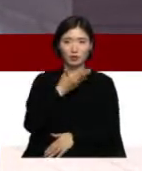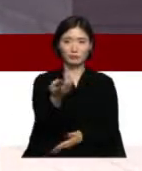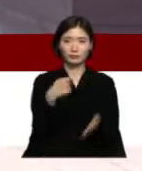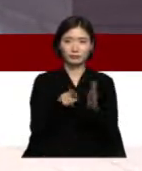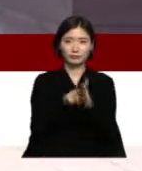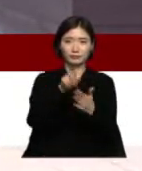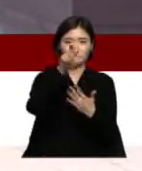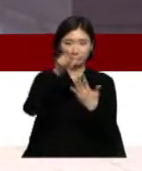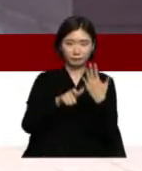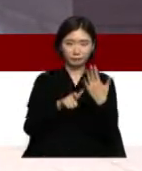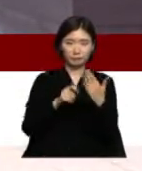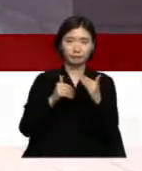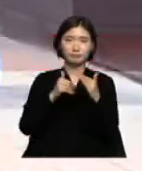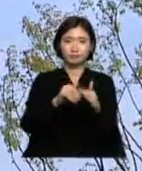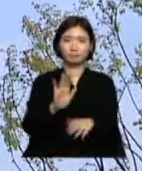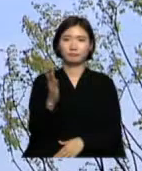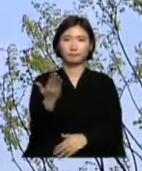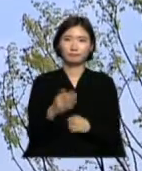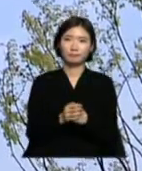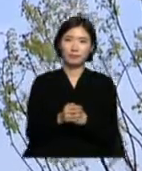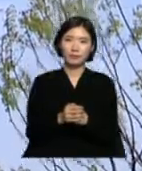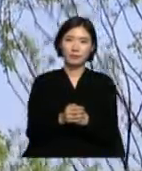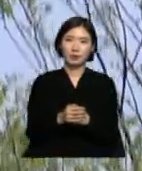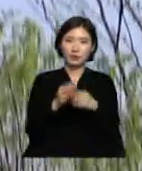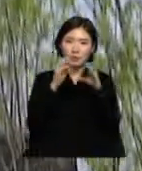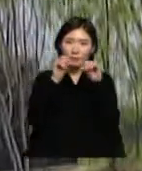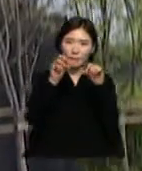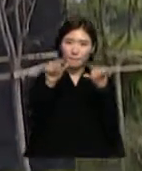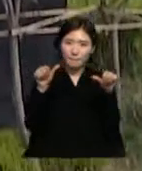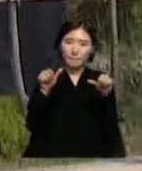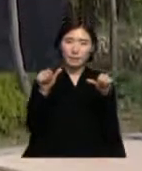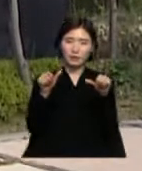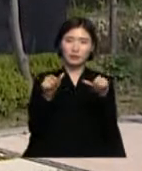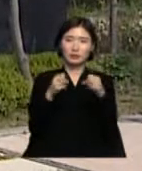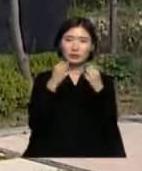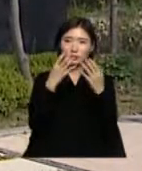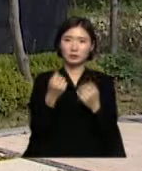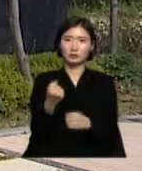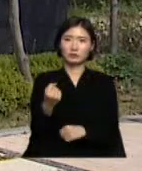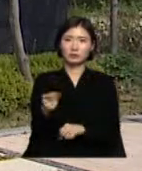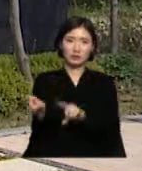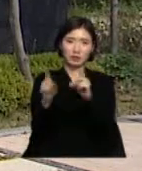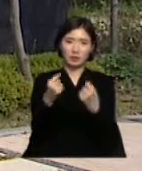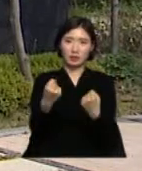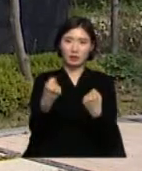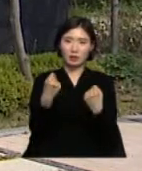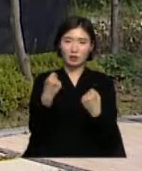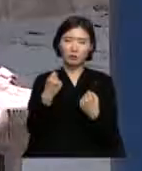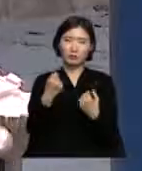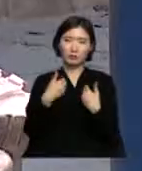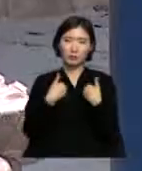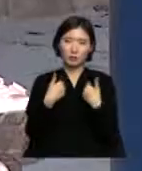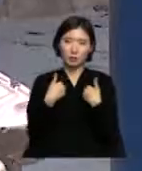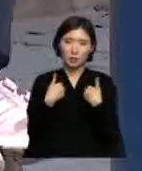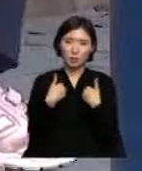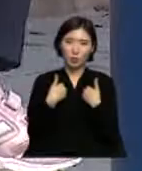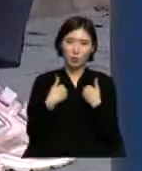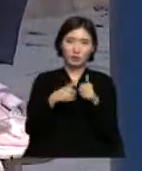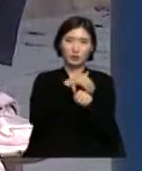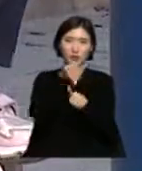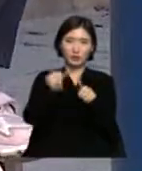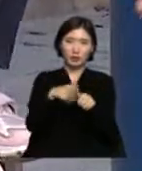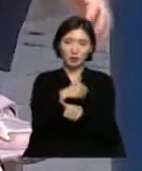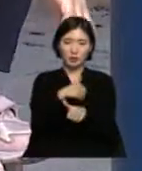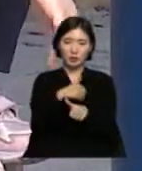이 프로그램을 진행하게 되었습니다. 미세먼지로 신재생 에너지의 필요성이 대두되고 있는 요즘, 고덕천